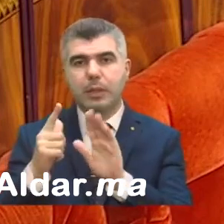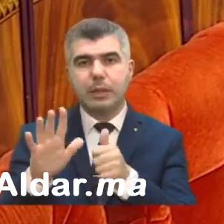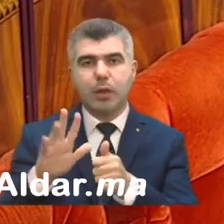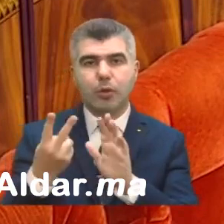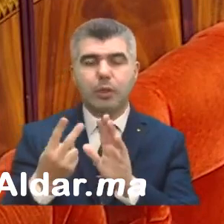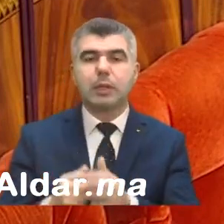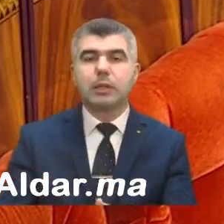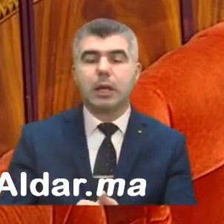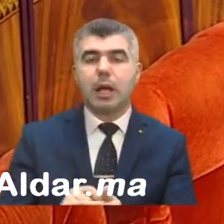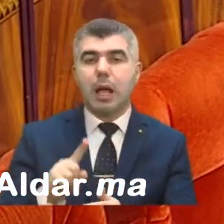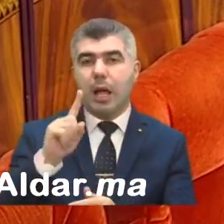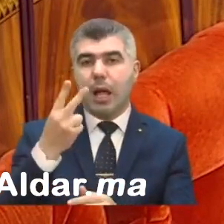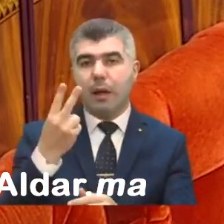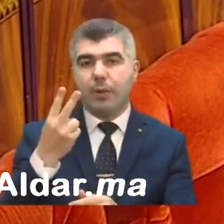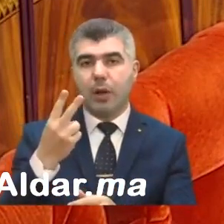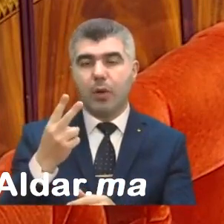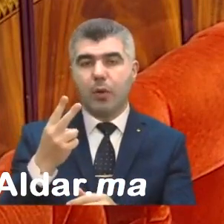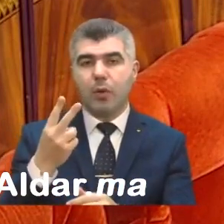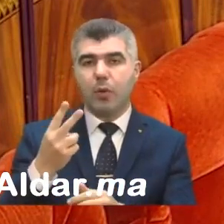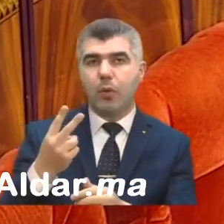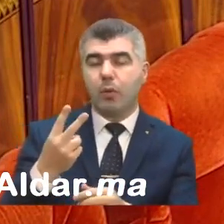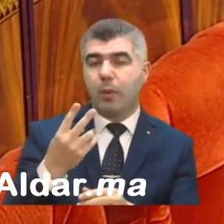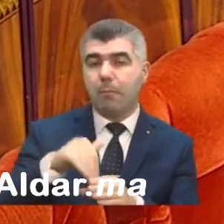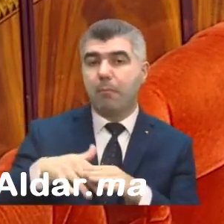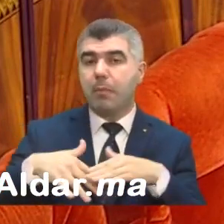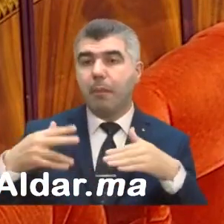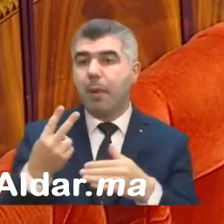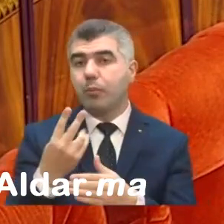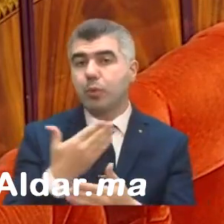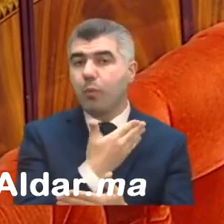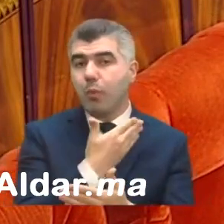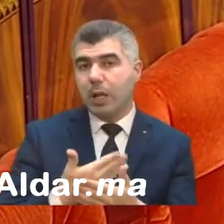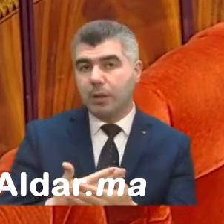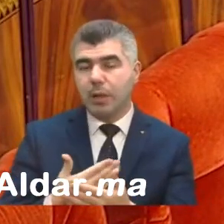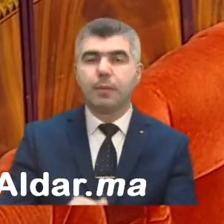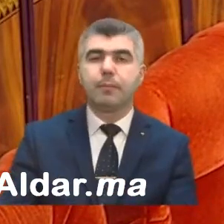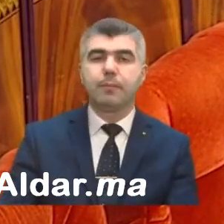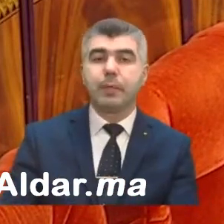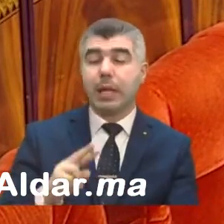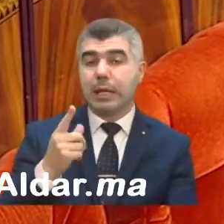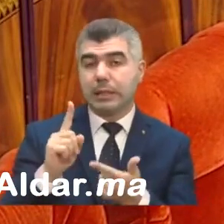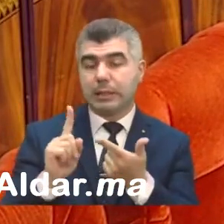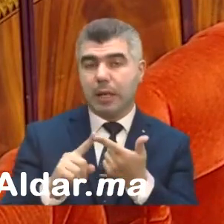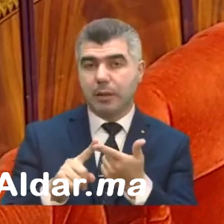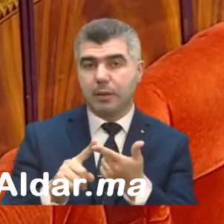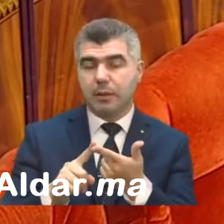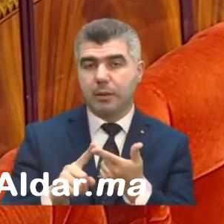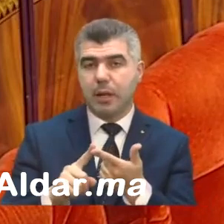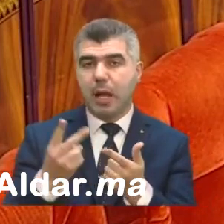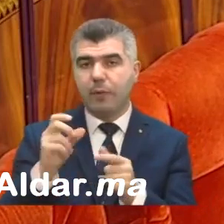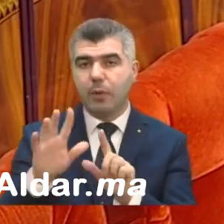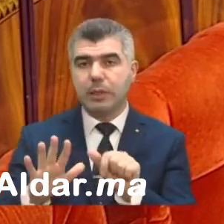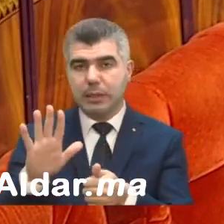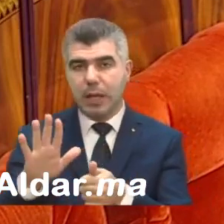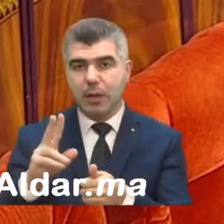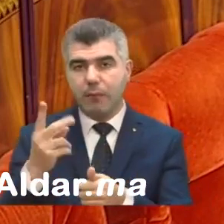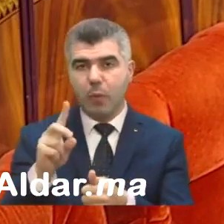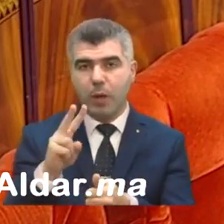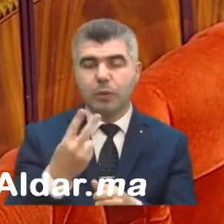على 2611، كنتكلم على البرلمانين الغرفتين. الولاية الثانية 2016-2021